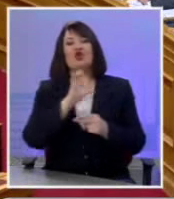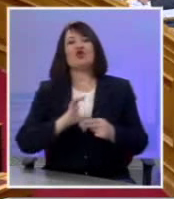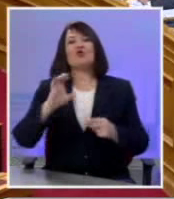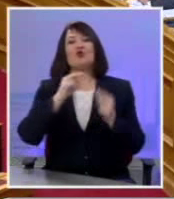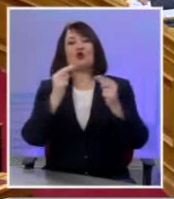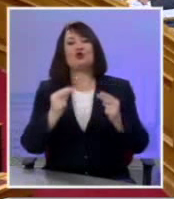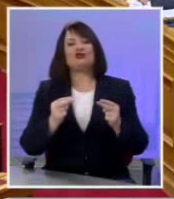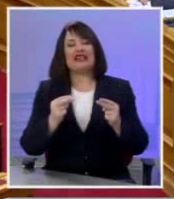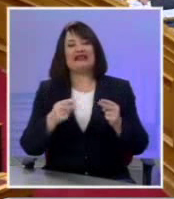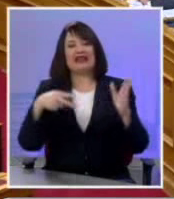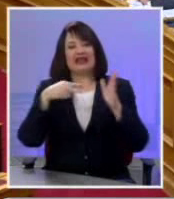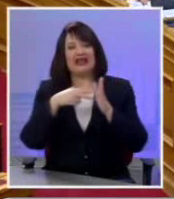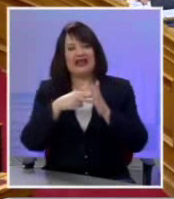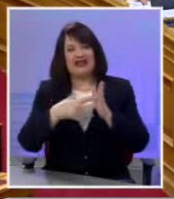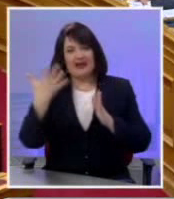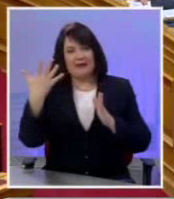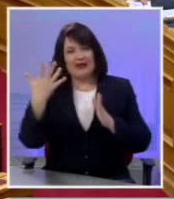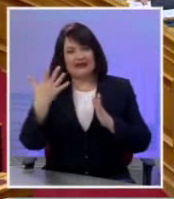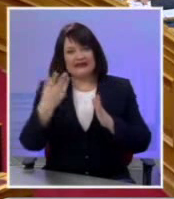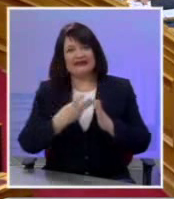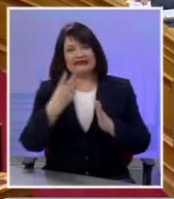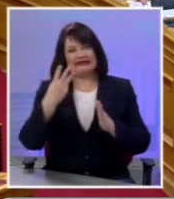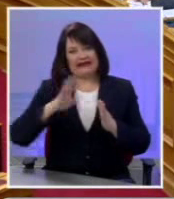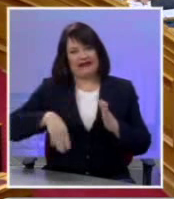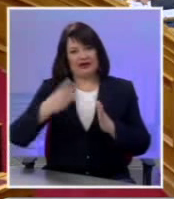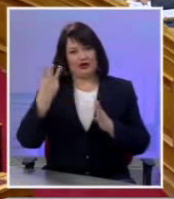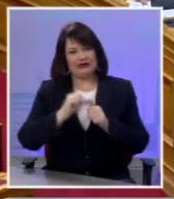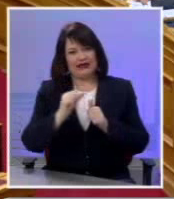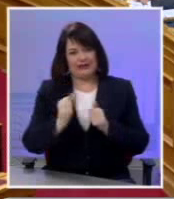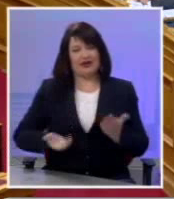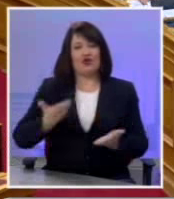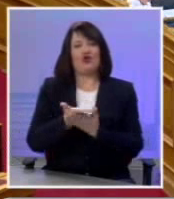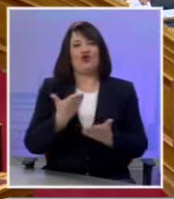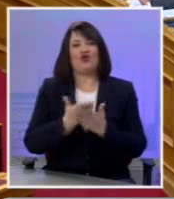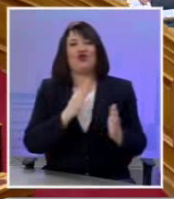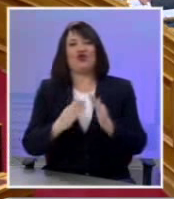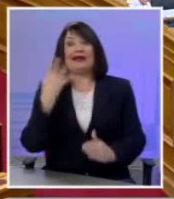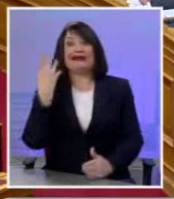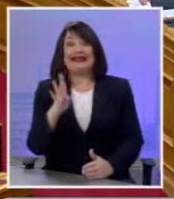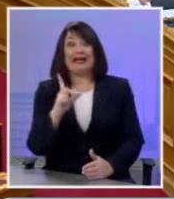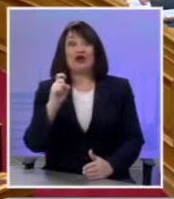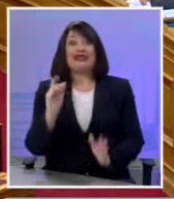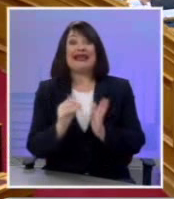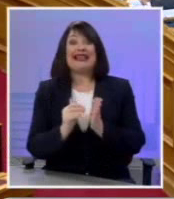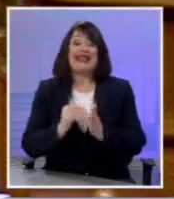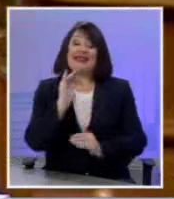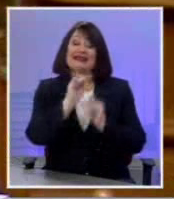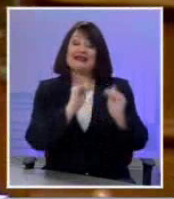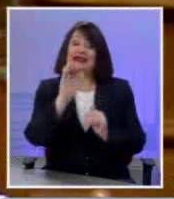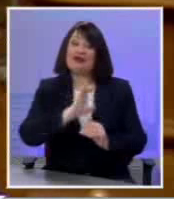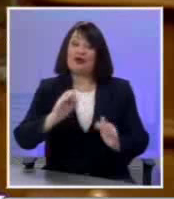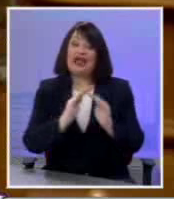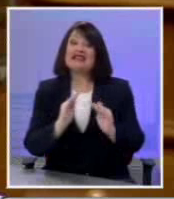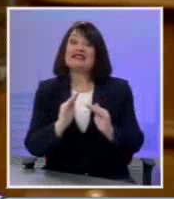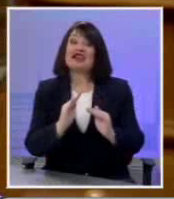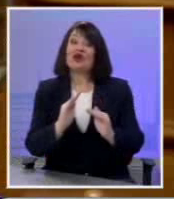τρίμηνο του 2015, οι νέες αιτήσεις για άσυλο στην Ευρωπαϊκή Ένωση ξεπερνούν τις 410.000, ενώ οι χώρες οι